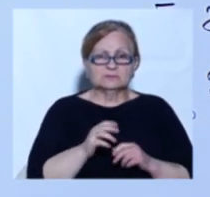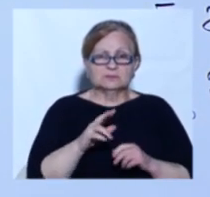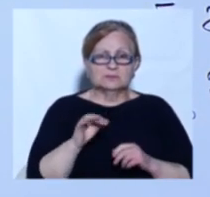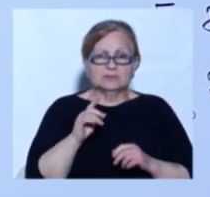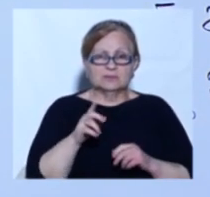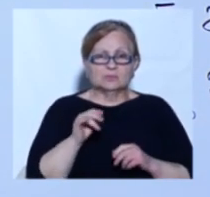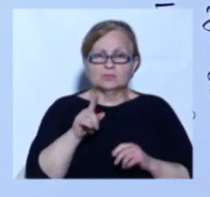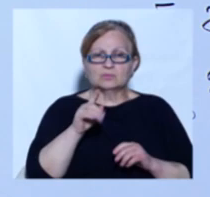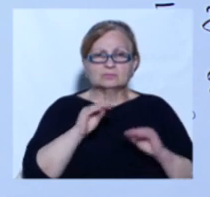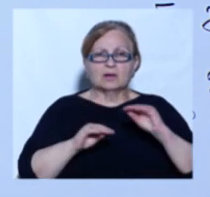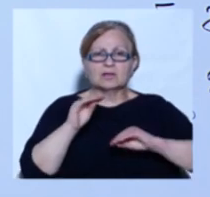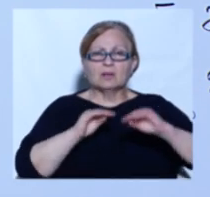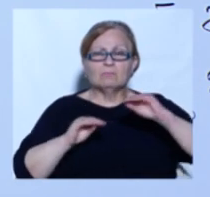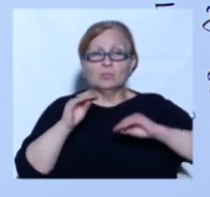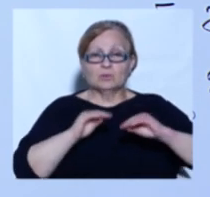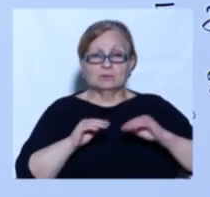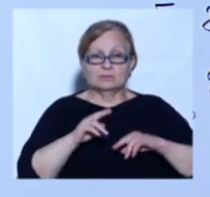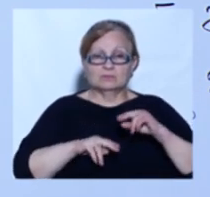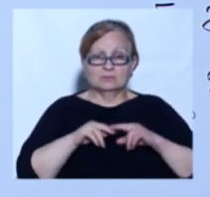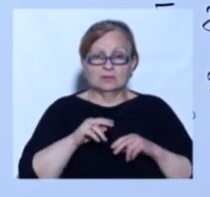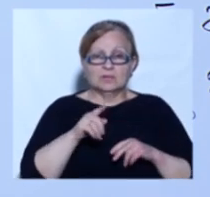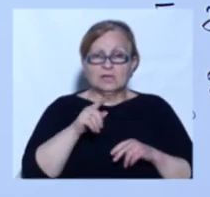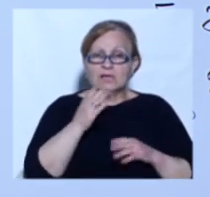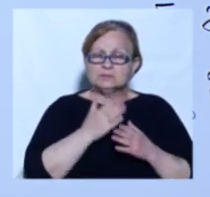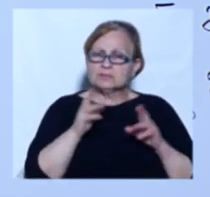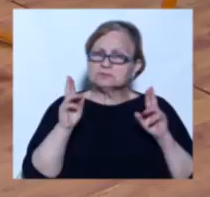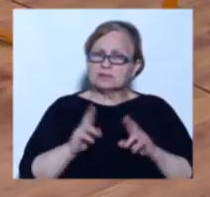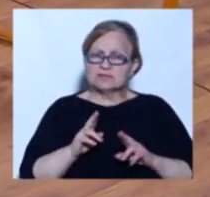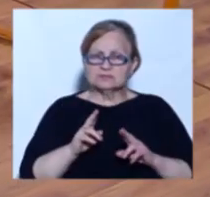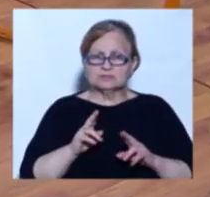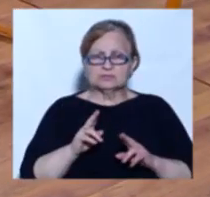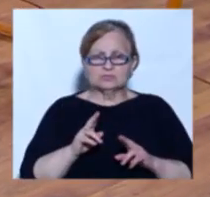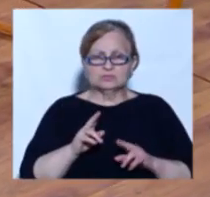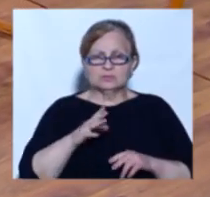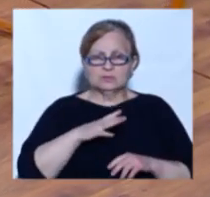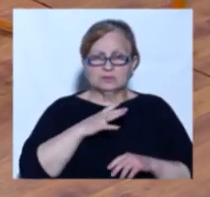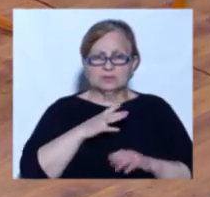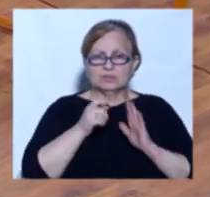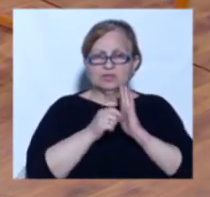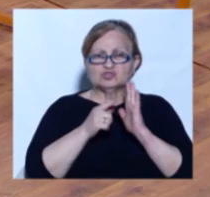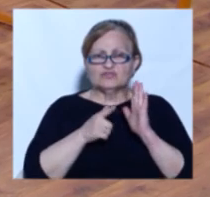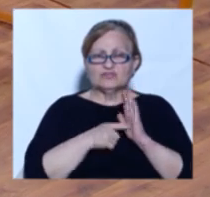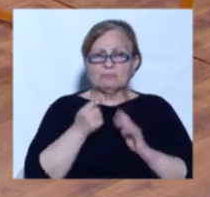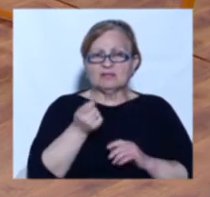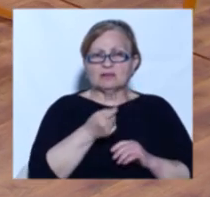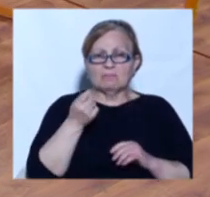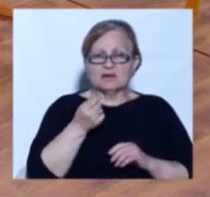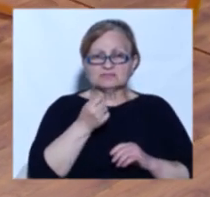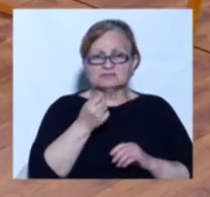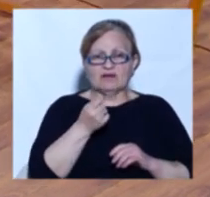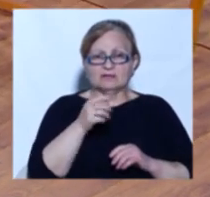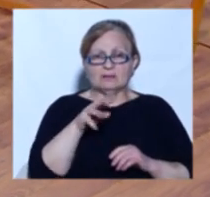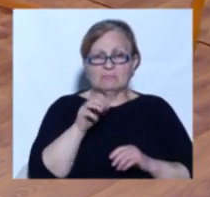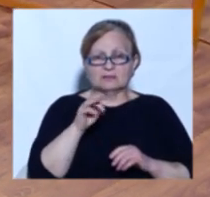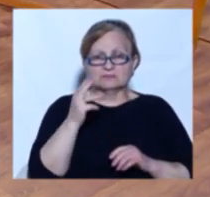ჰაიკუს აგებულება, როგორც გითხარი, ტრადიციული, კლასიკური იყო შემდეგნაირი: 17 მარცვალი. აი ყურადღებაც